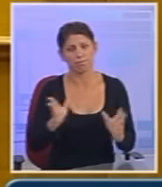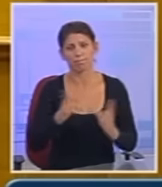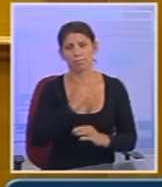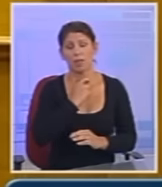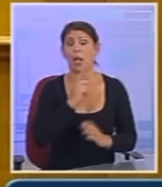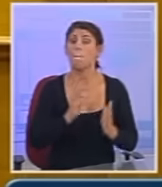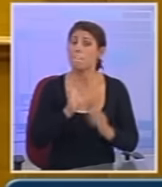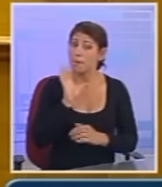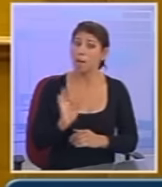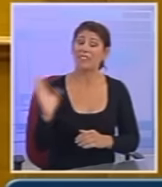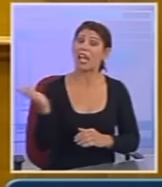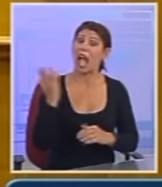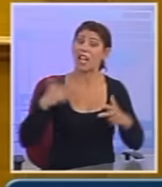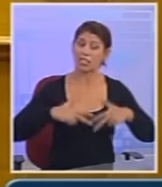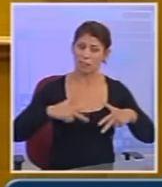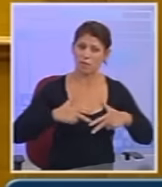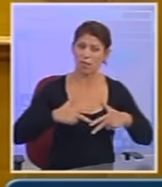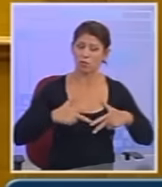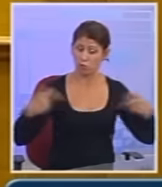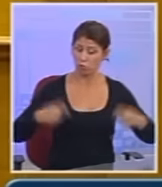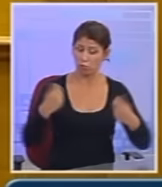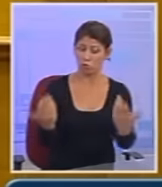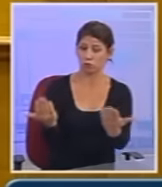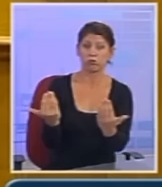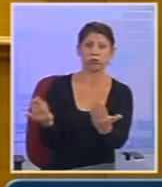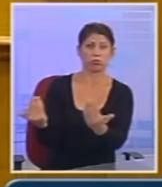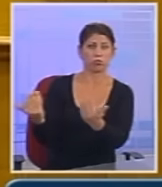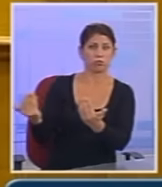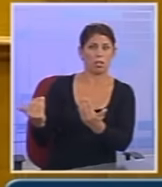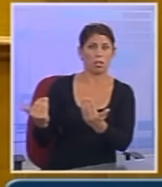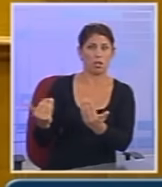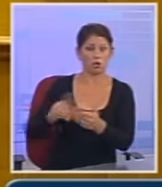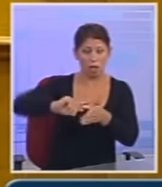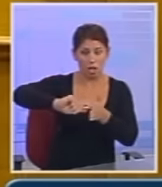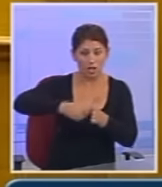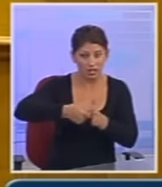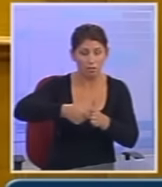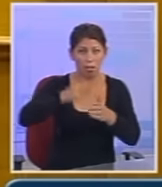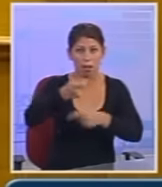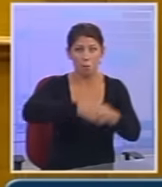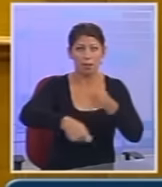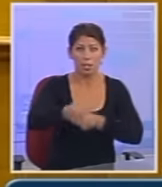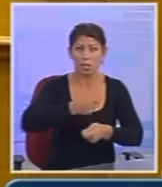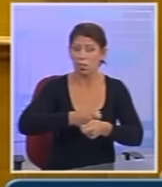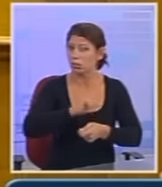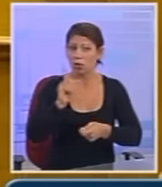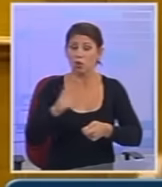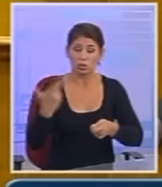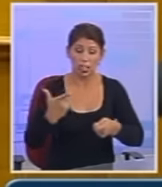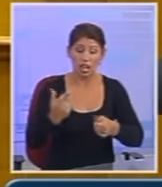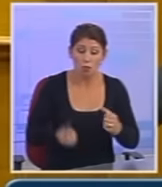υπάρχει όταν η κυβέρνηση φέρνει και όχι διώχνει πλούτο, όταν ανοίγει και όταν κλείνει επιχειρήσεις, όταν δημιουργεί και όχι όταν καταργεί θέσεις